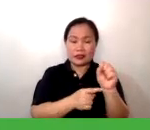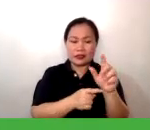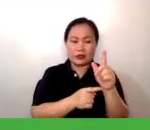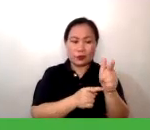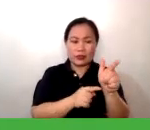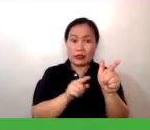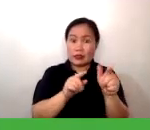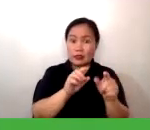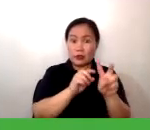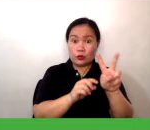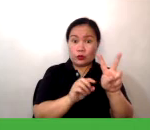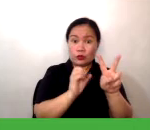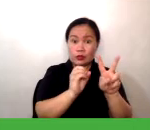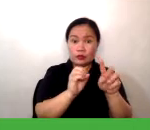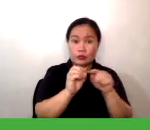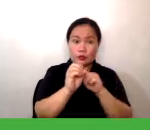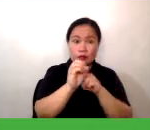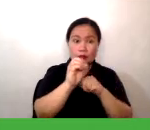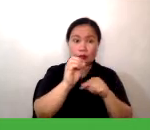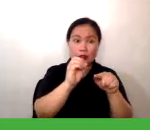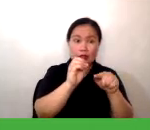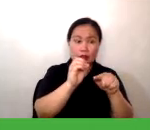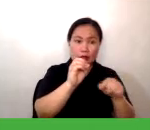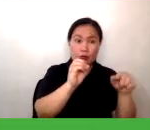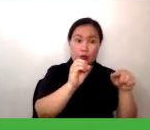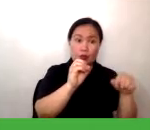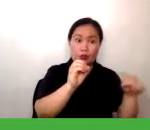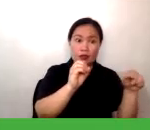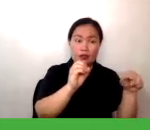tayo ng 0. Okay, at kapag 0 ang nasa